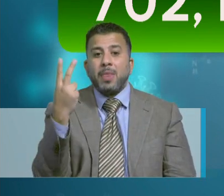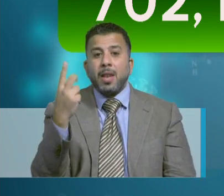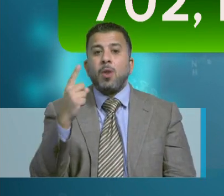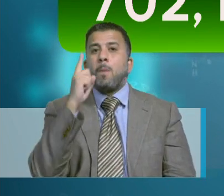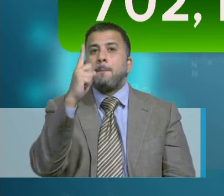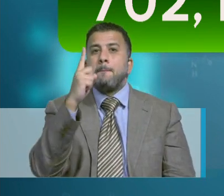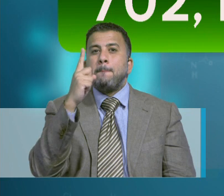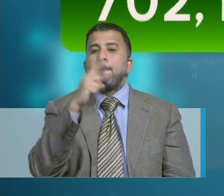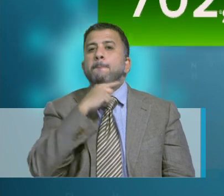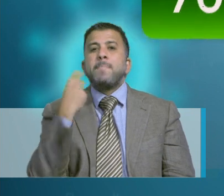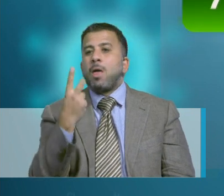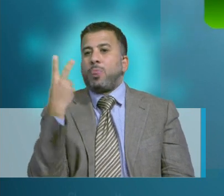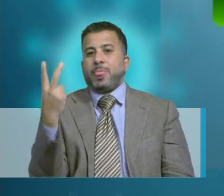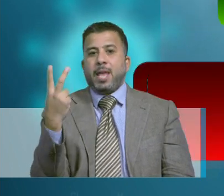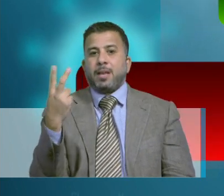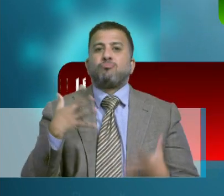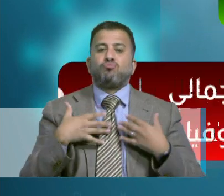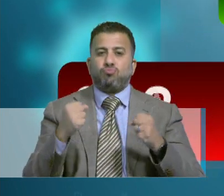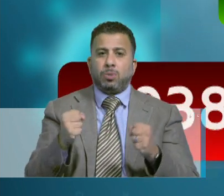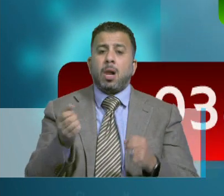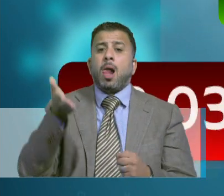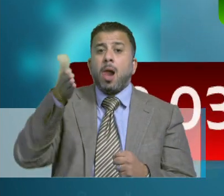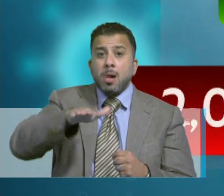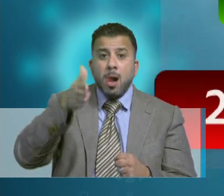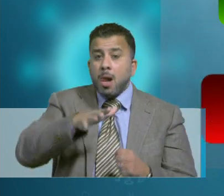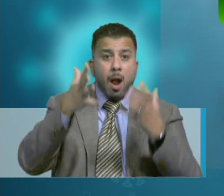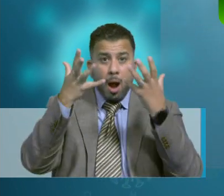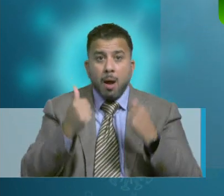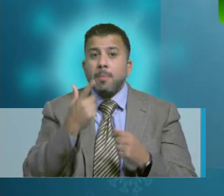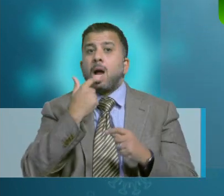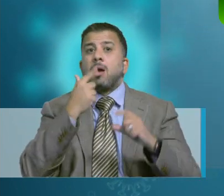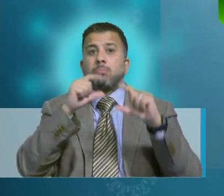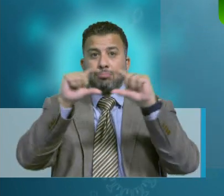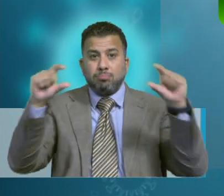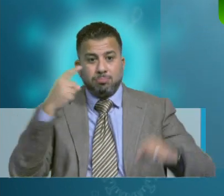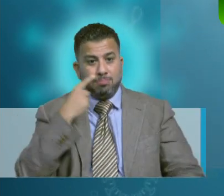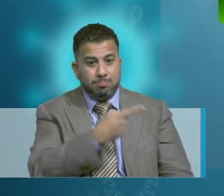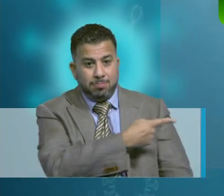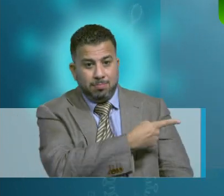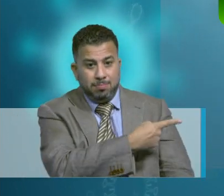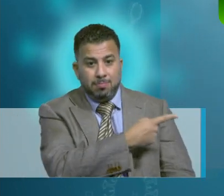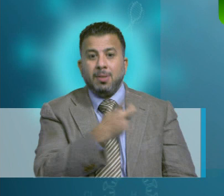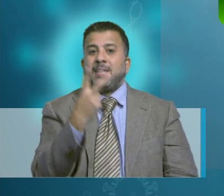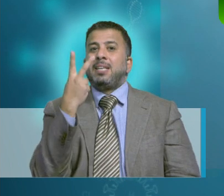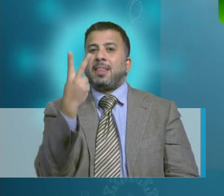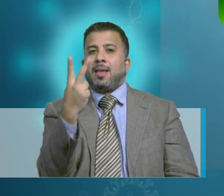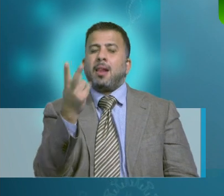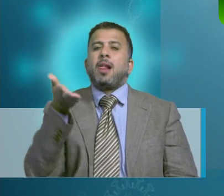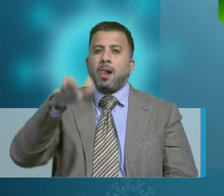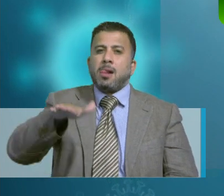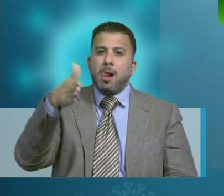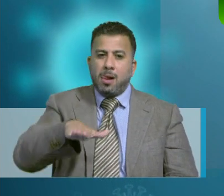700,200 هذا. وتم الكشف عن وفاة حالتين مصابتين، وبذلك يبلغ عدد الوفيات في الدولة